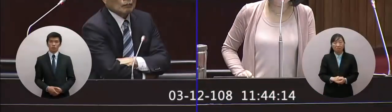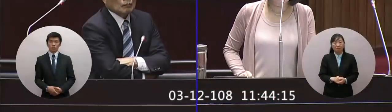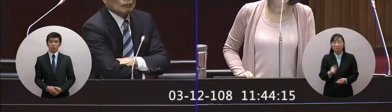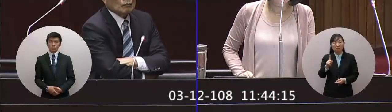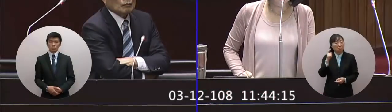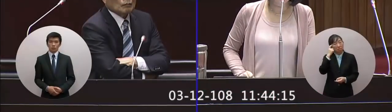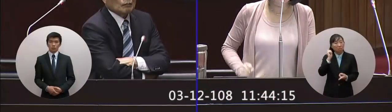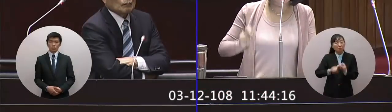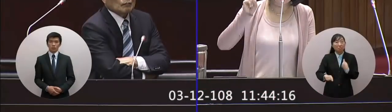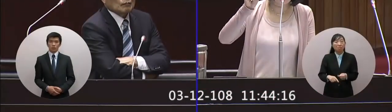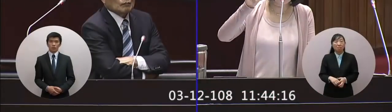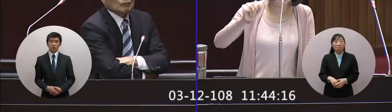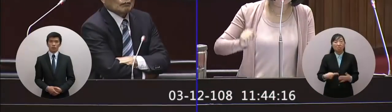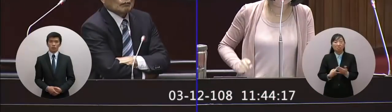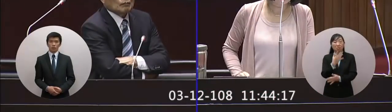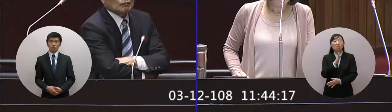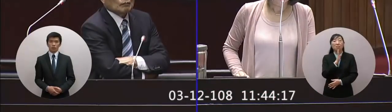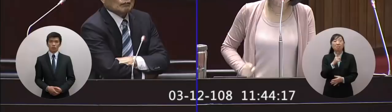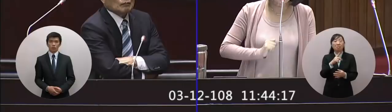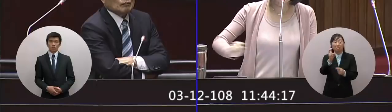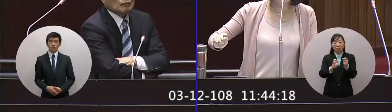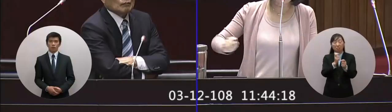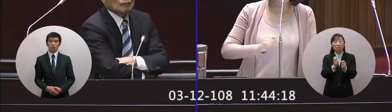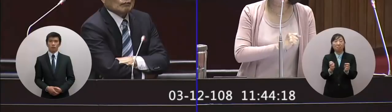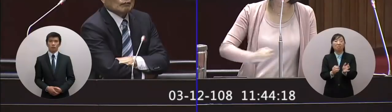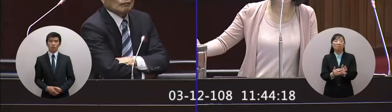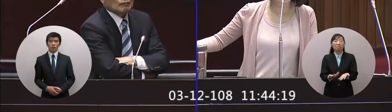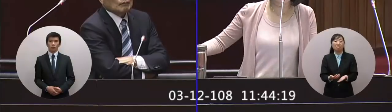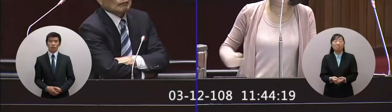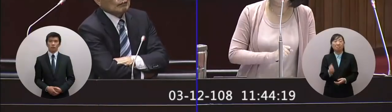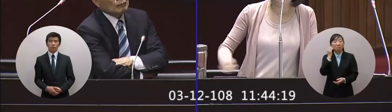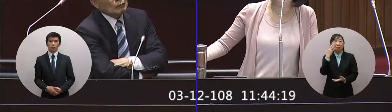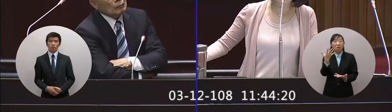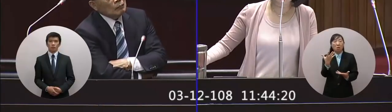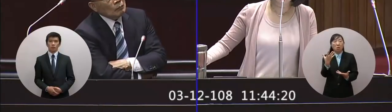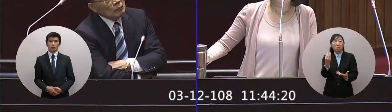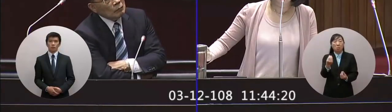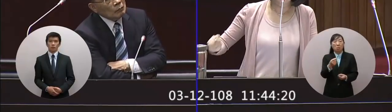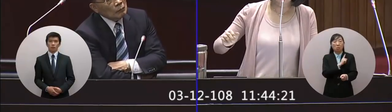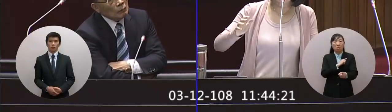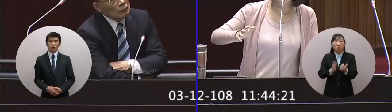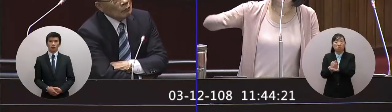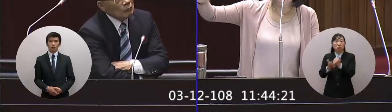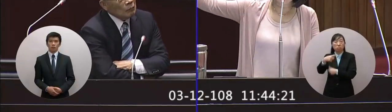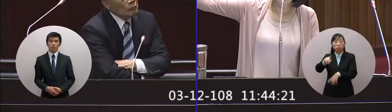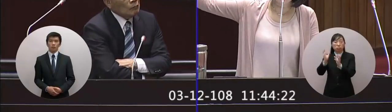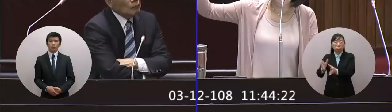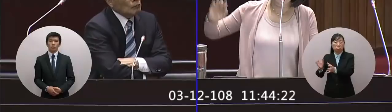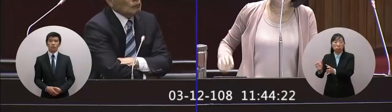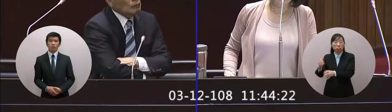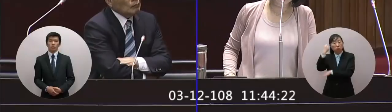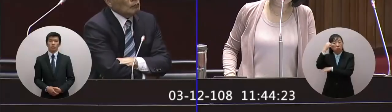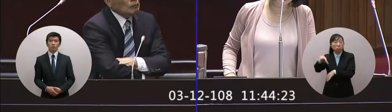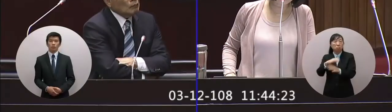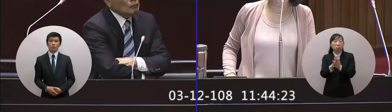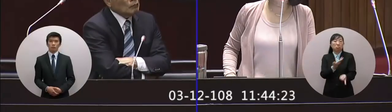全不合理，而且只限20年。所以每个学校没有充足的诱因去盖宿舍，就让学生流浪